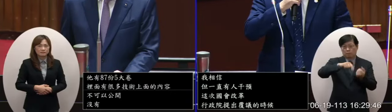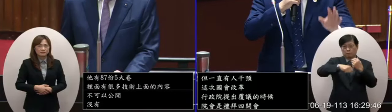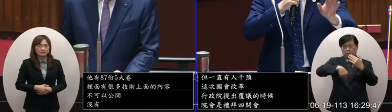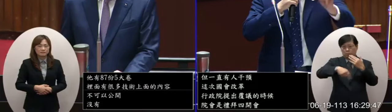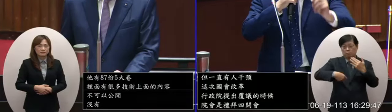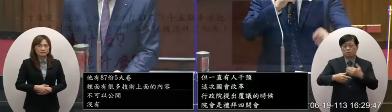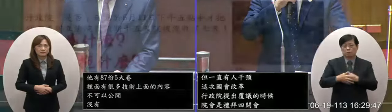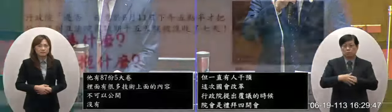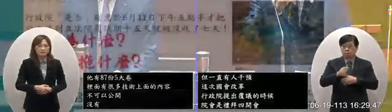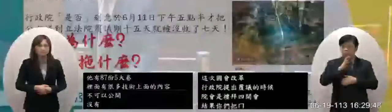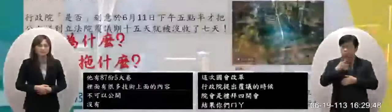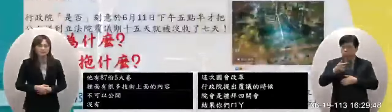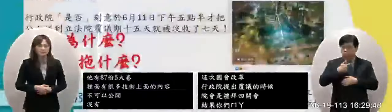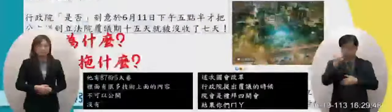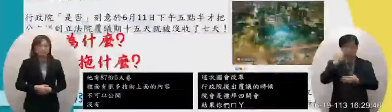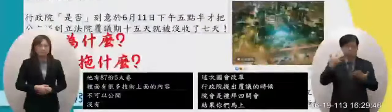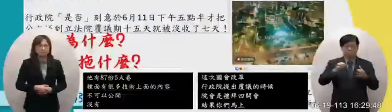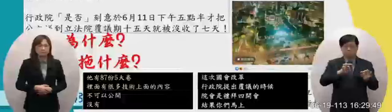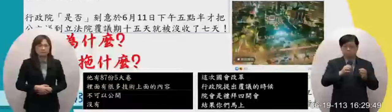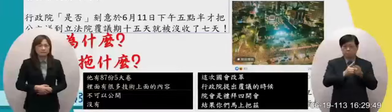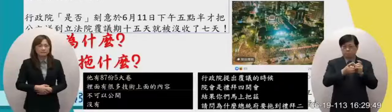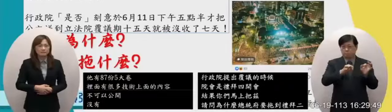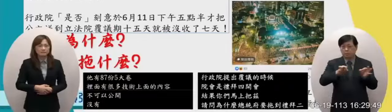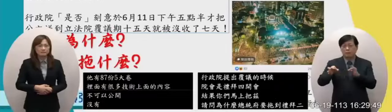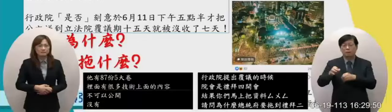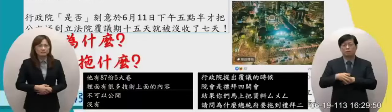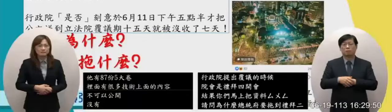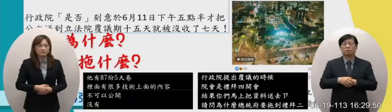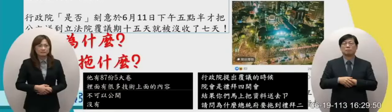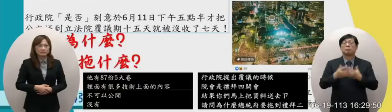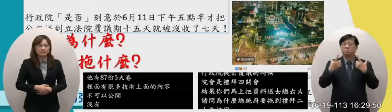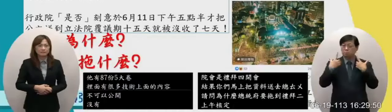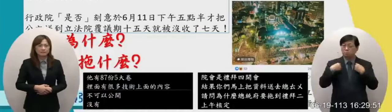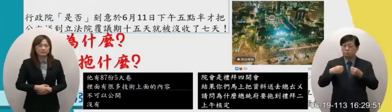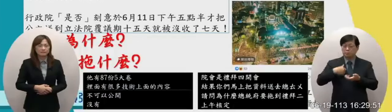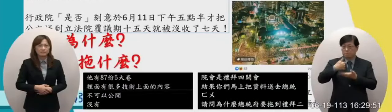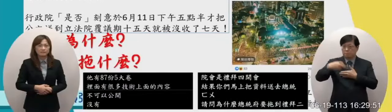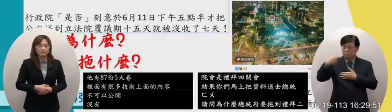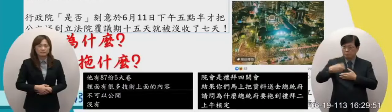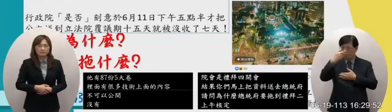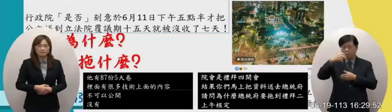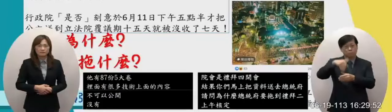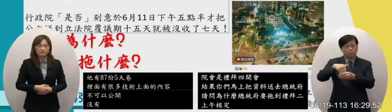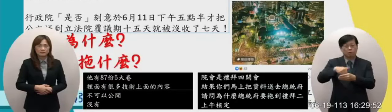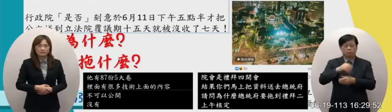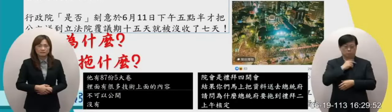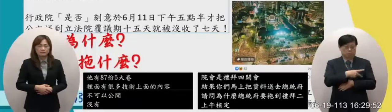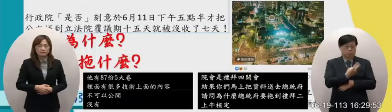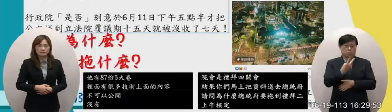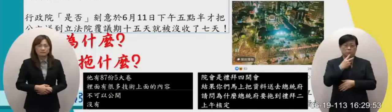立法院？这是不是有很明显的拖时间？所以原本我们这复议案投票，其实